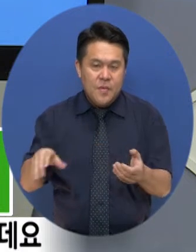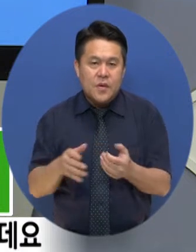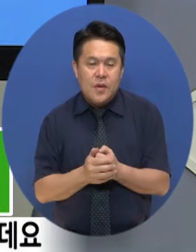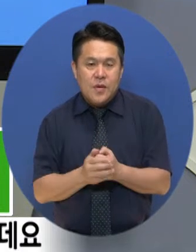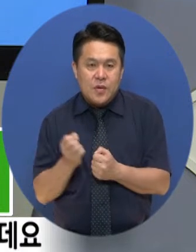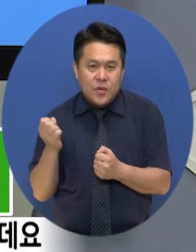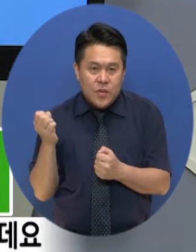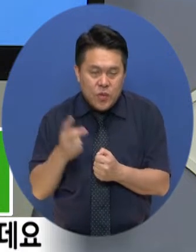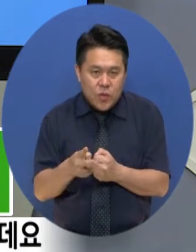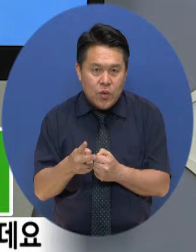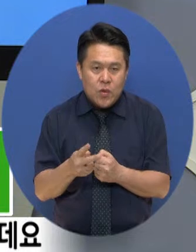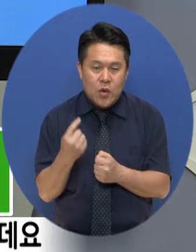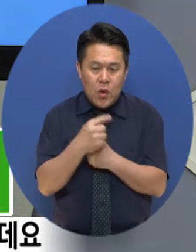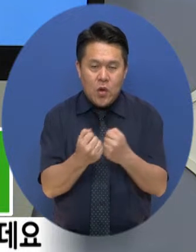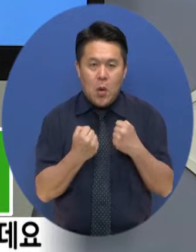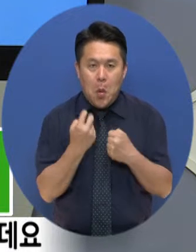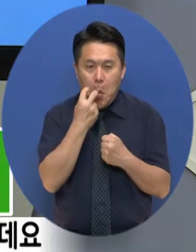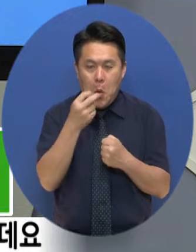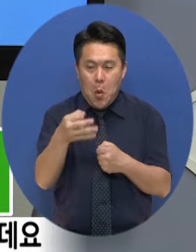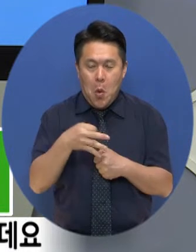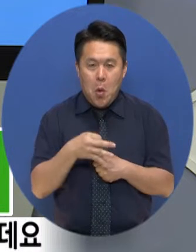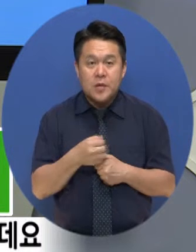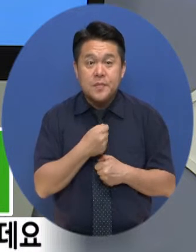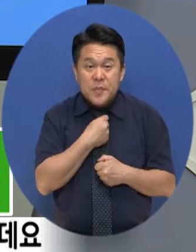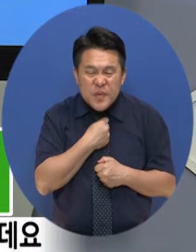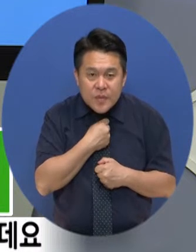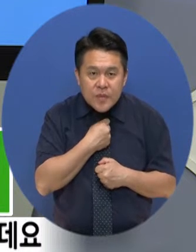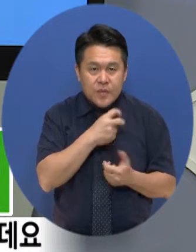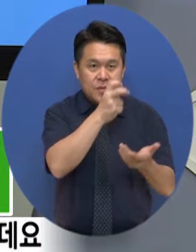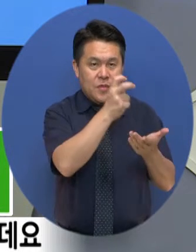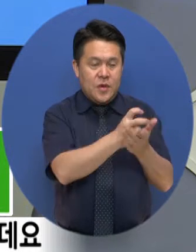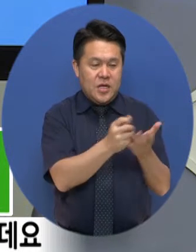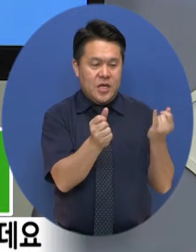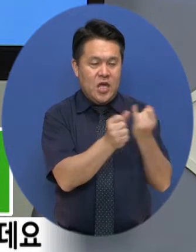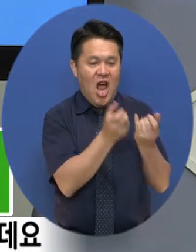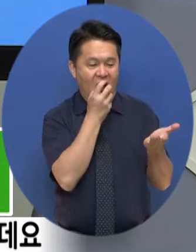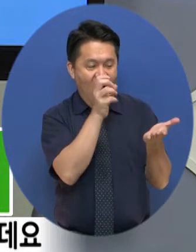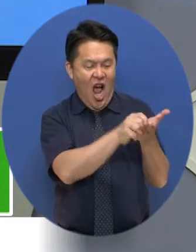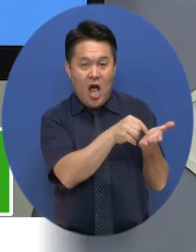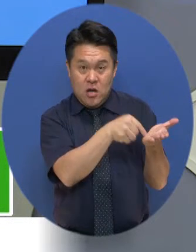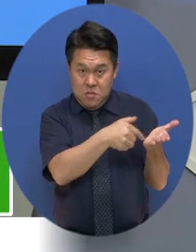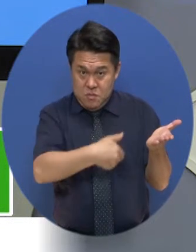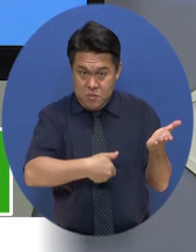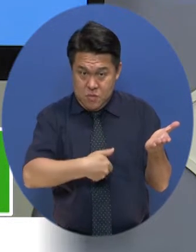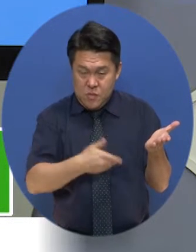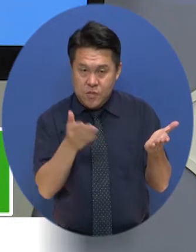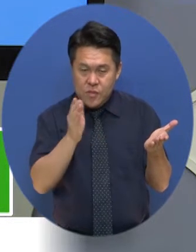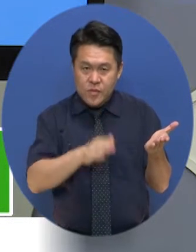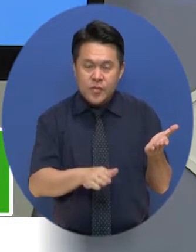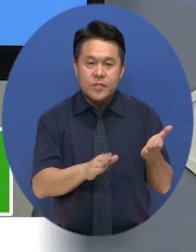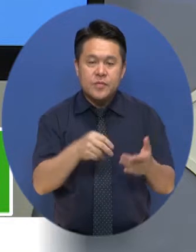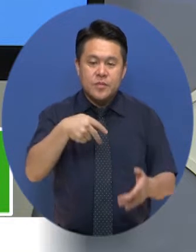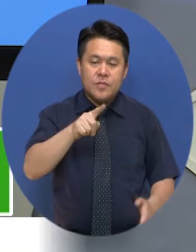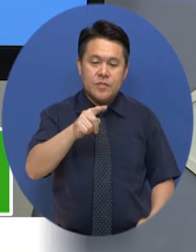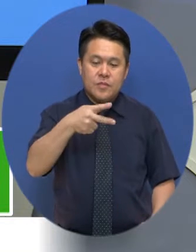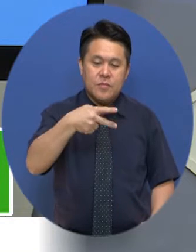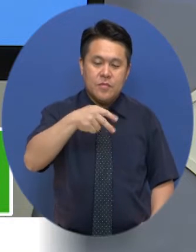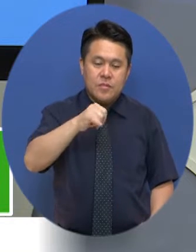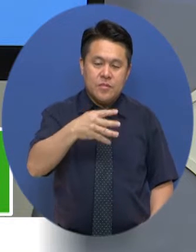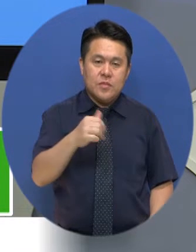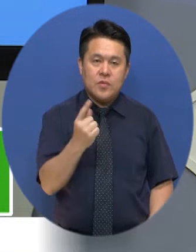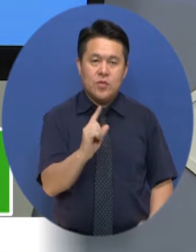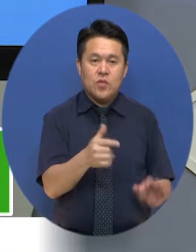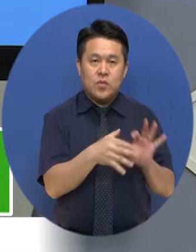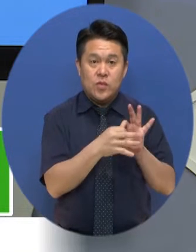건강보험 적용을 받으려면 반드시 법적인 혼인 상태여야 하는데요 다만 사실혼 관계에 있는 부부도 10월